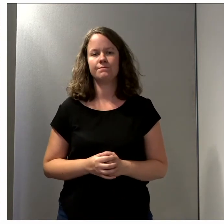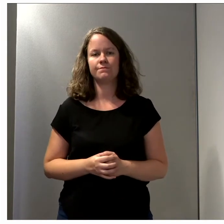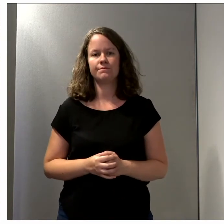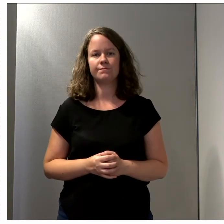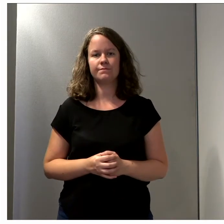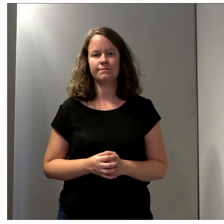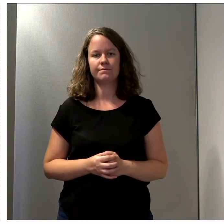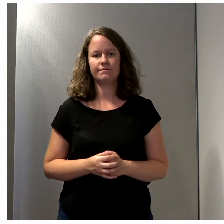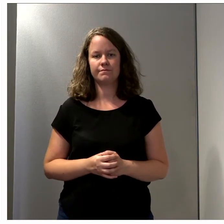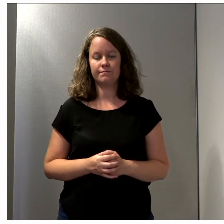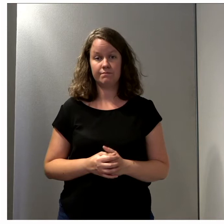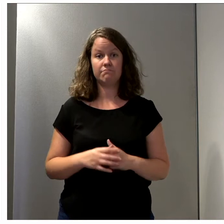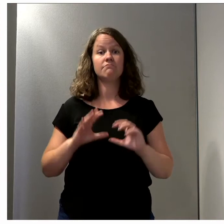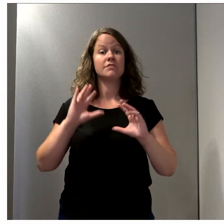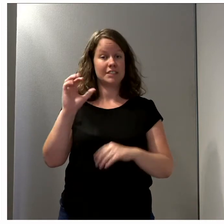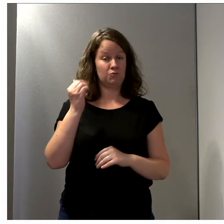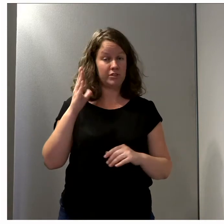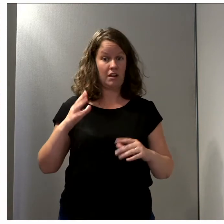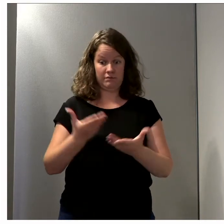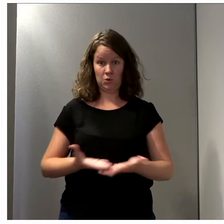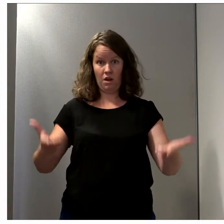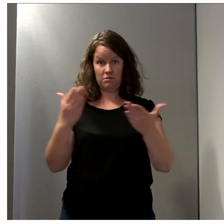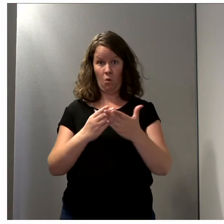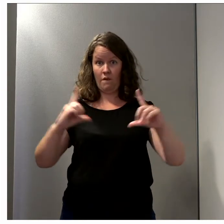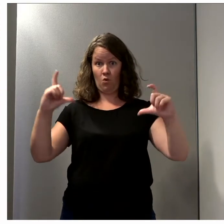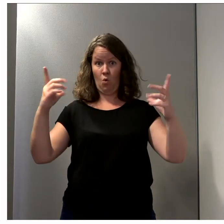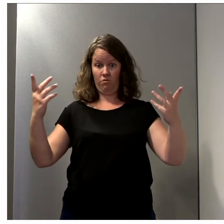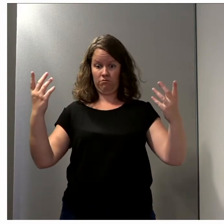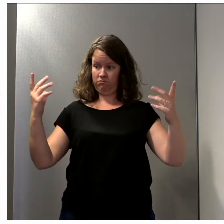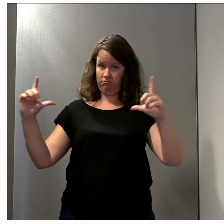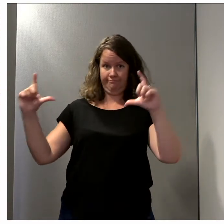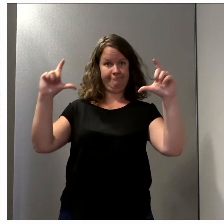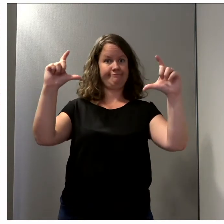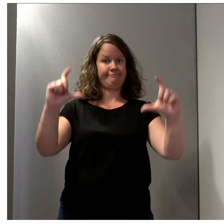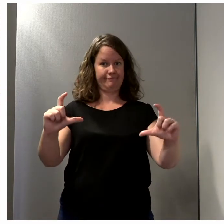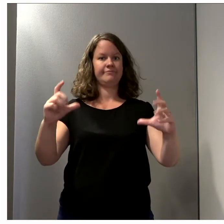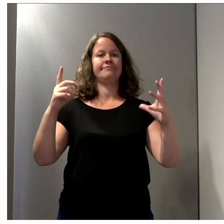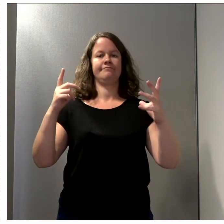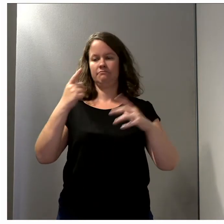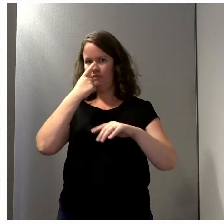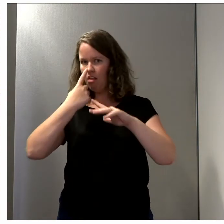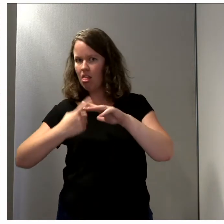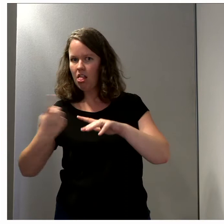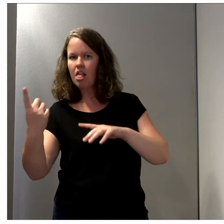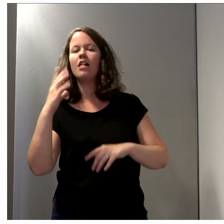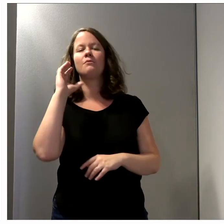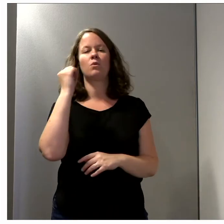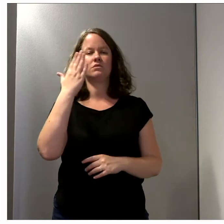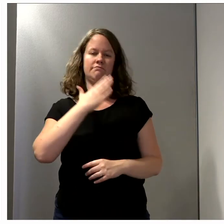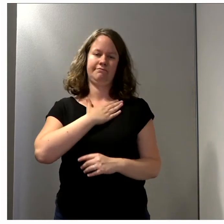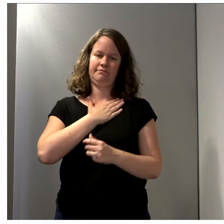donc, c'est pour répondre à cette problématique de l'isolement que nous avons